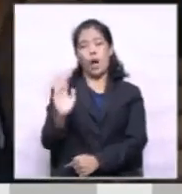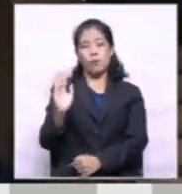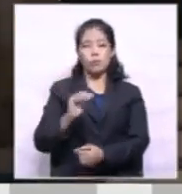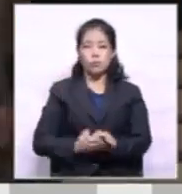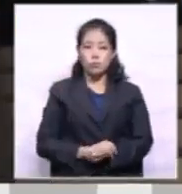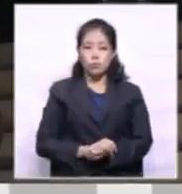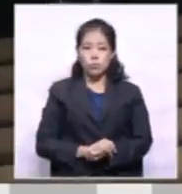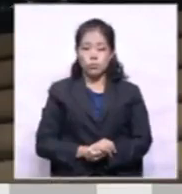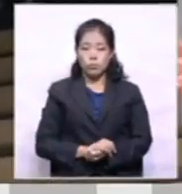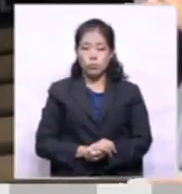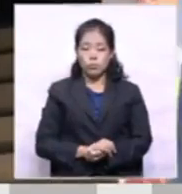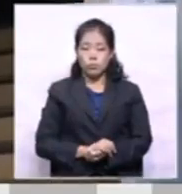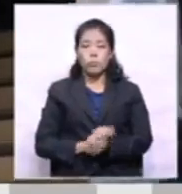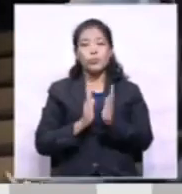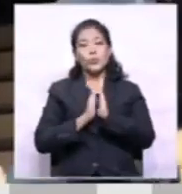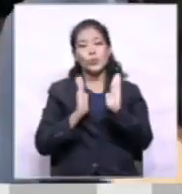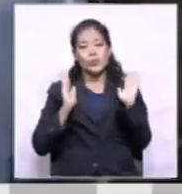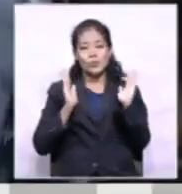ได้ชอบด้วย ขอบคุณค่ะ